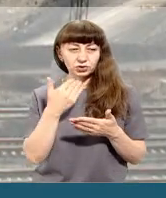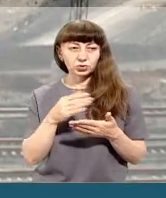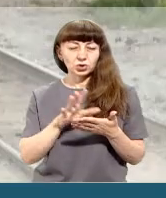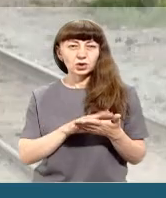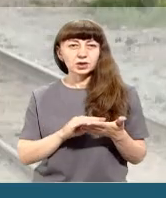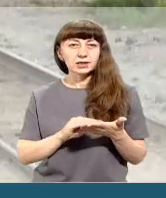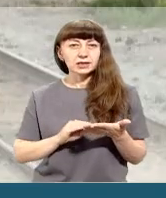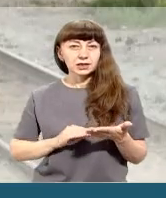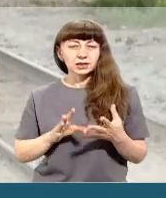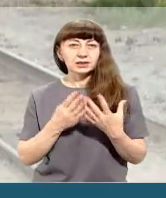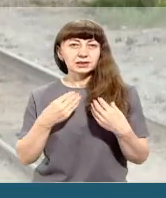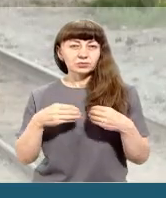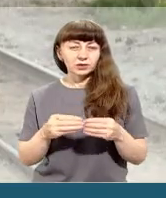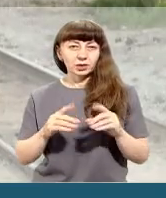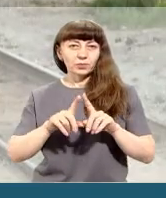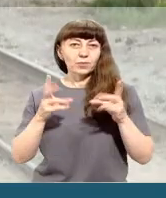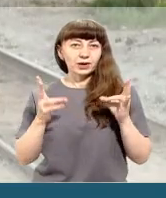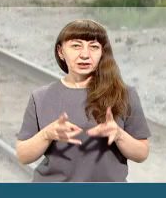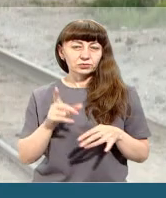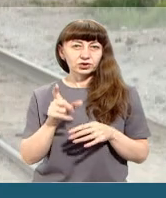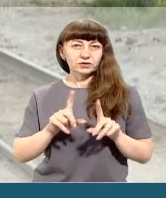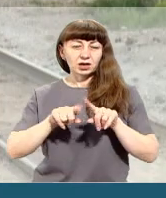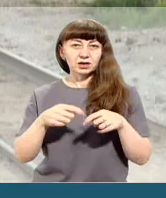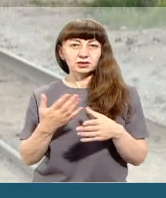погибшего будет оказана необходимая помощь.